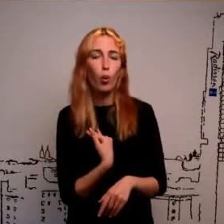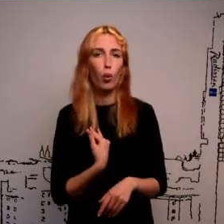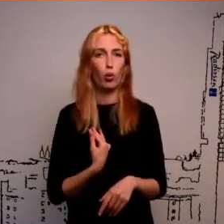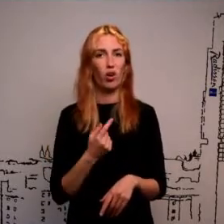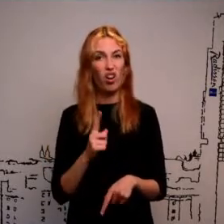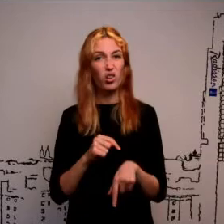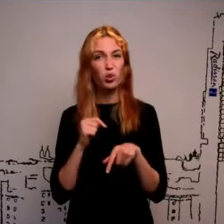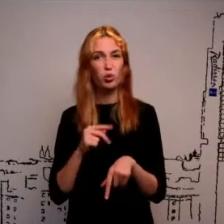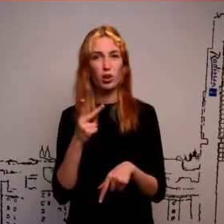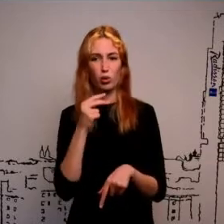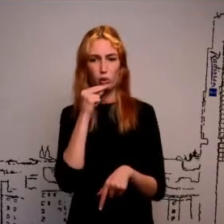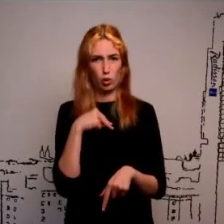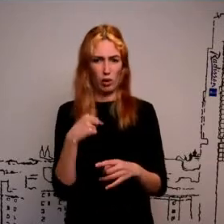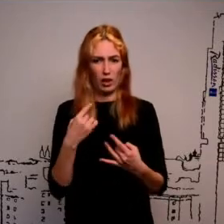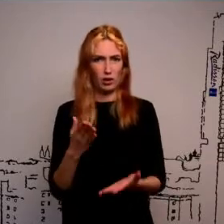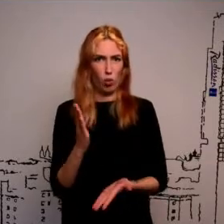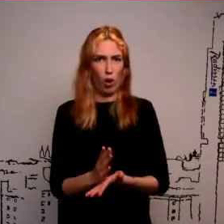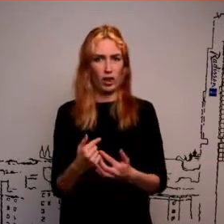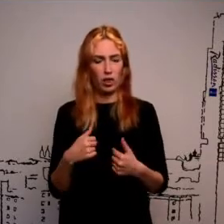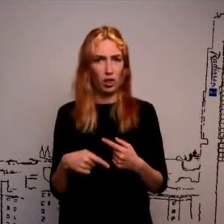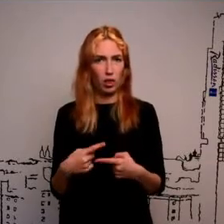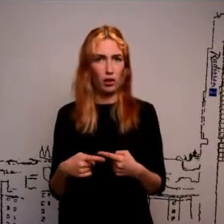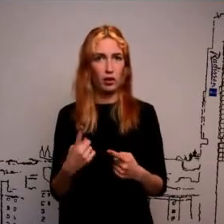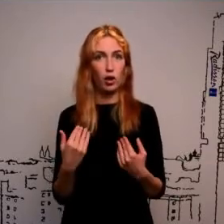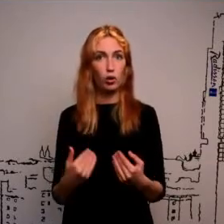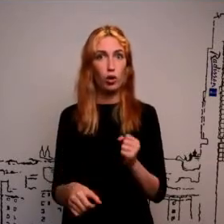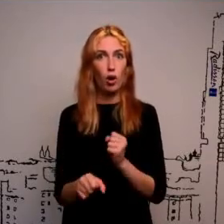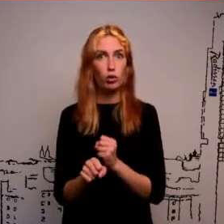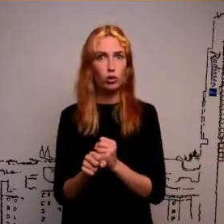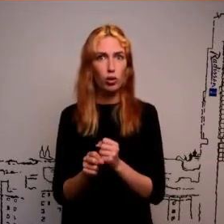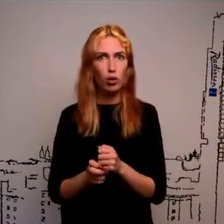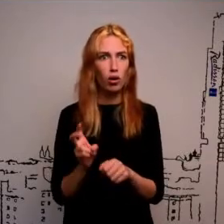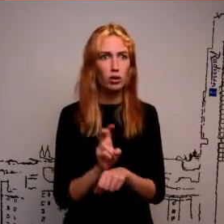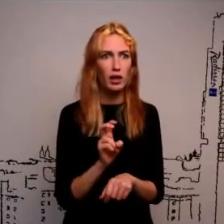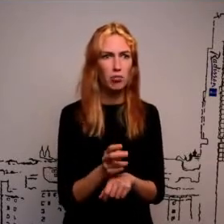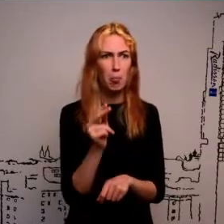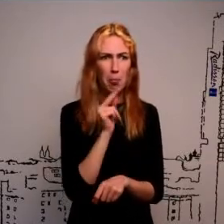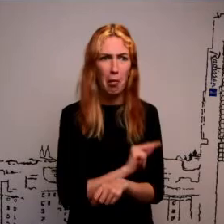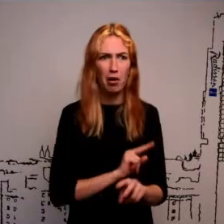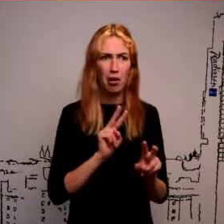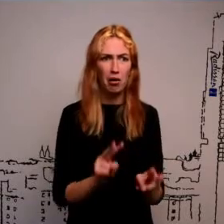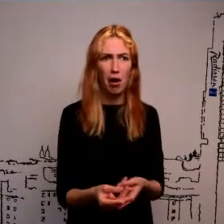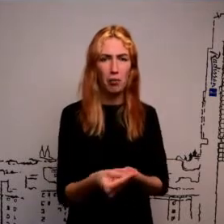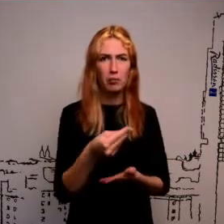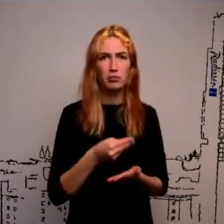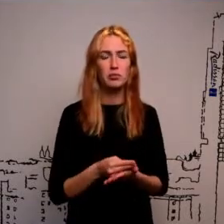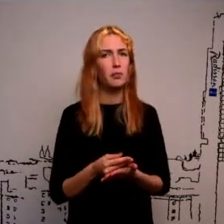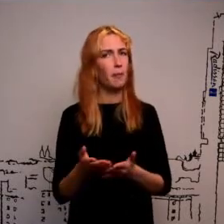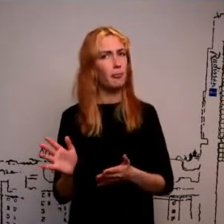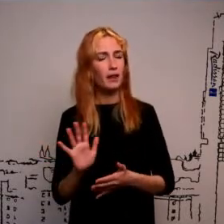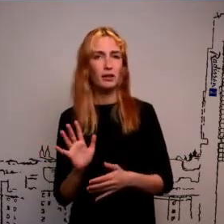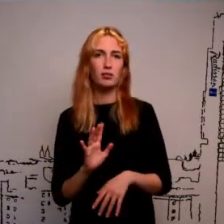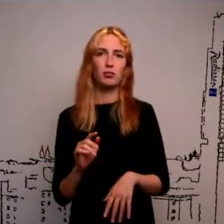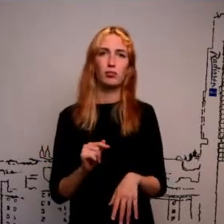nagu olen. Ja nüüd, kui ma hakkaks teile tööd tegema ka, et siis ma veel saan palka ka, et noh, tegelikult ma võiksin nagu